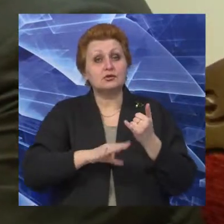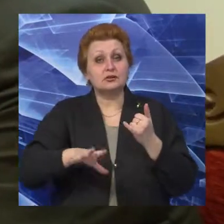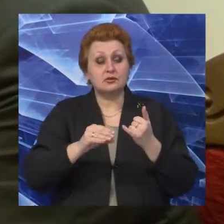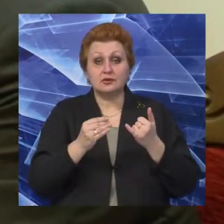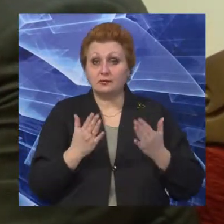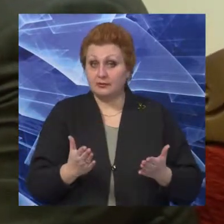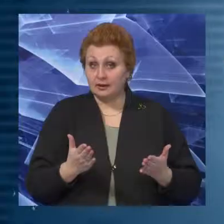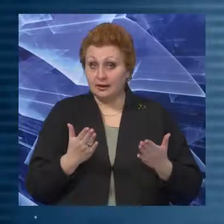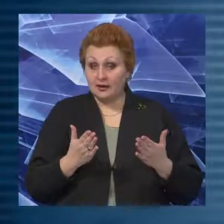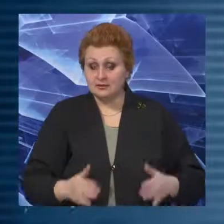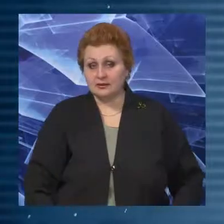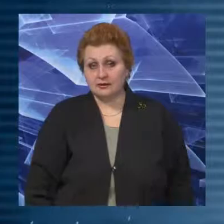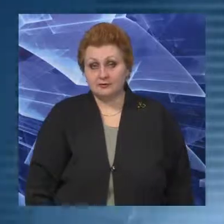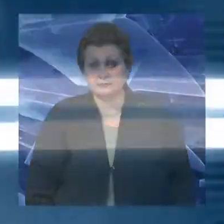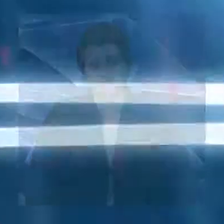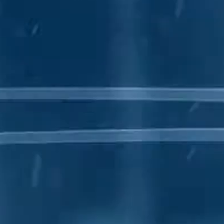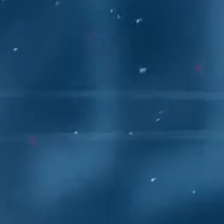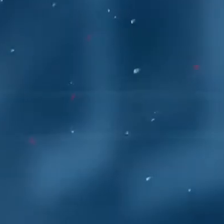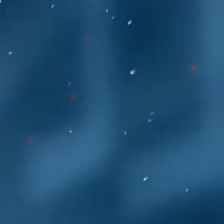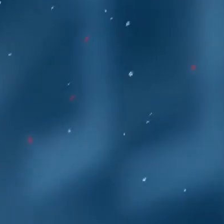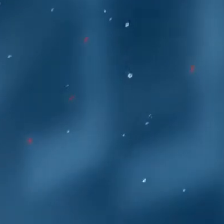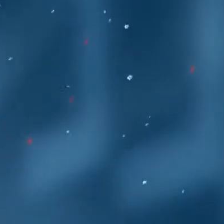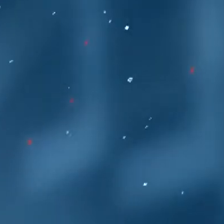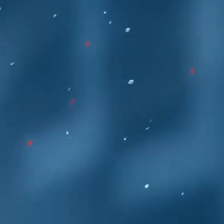земли более прозрачной.